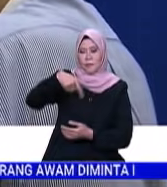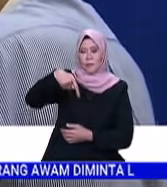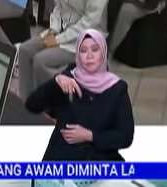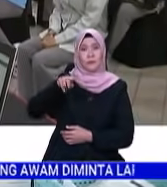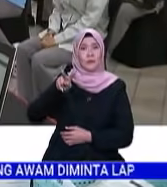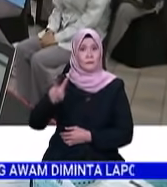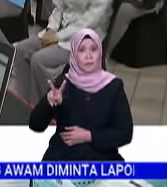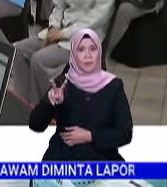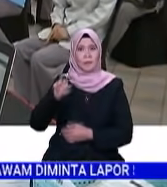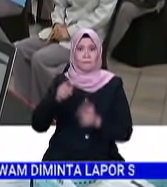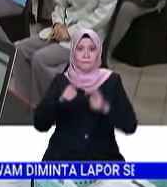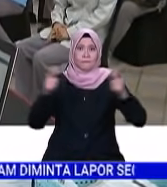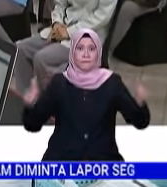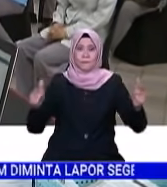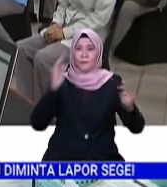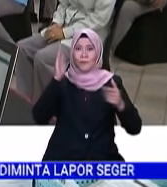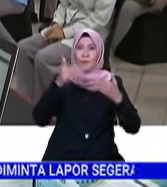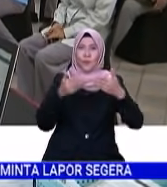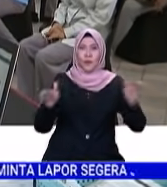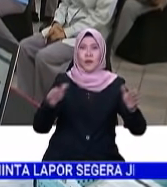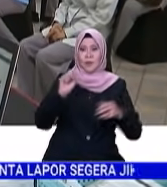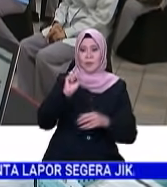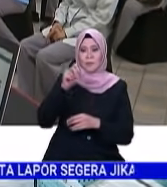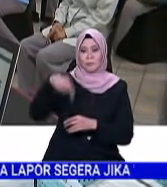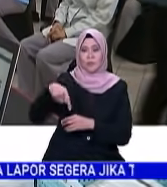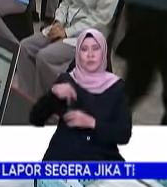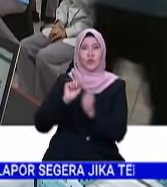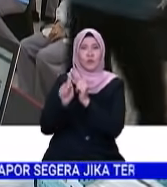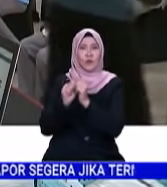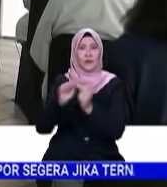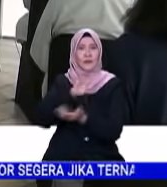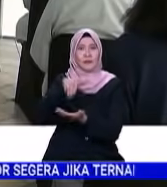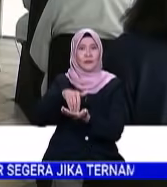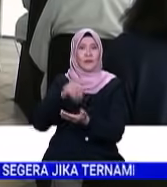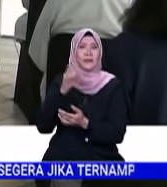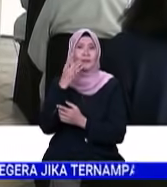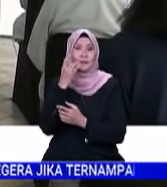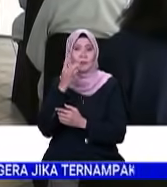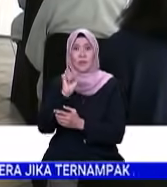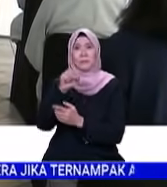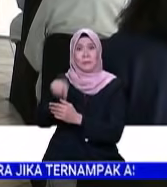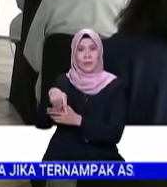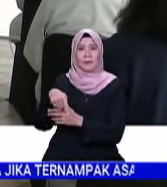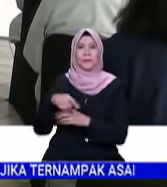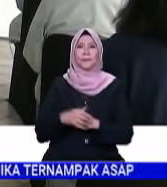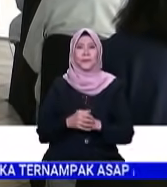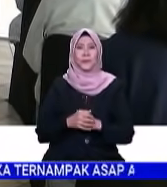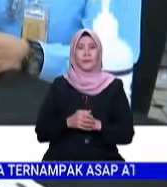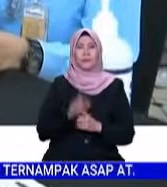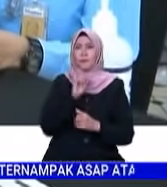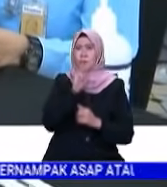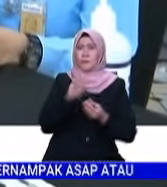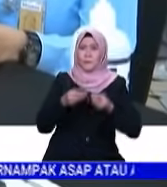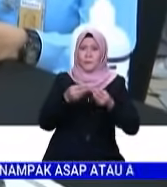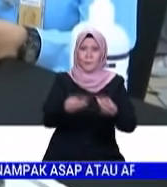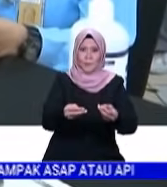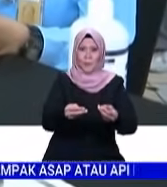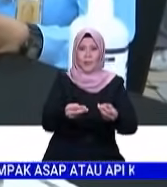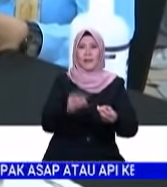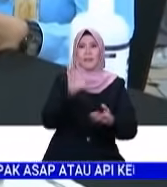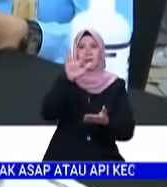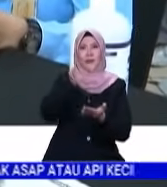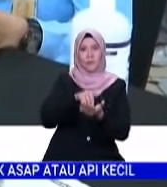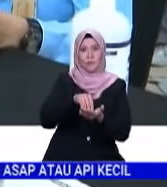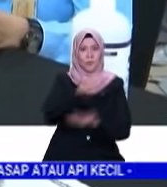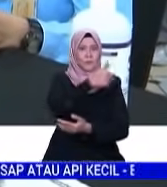vaksin PPV Mega akan dibuka di SP Sport Center di Sungai Petani mulai Jumaat ini. Ia mampu memberi sehingga